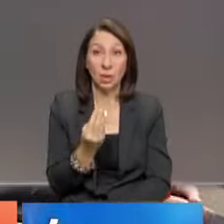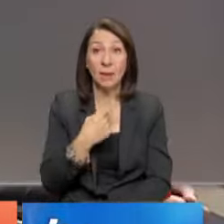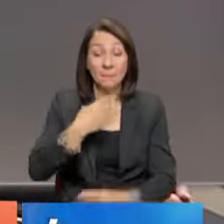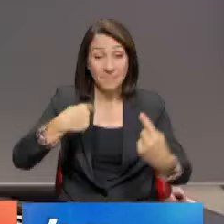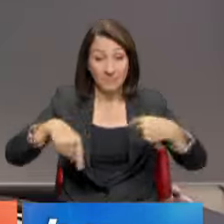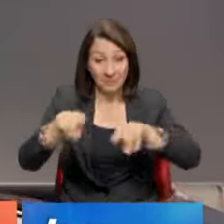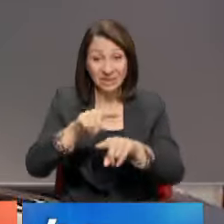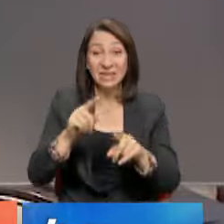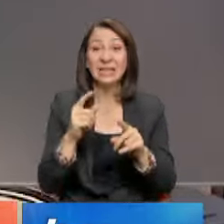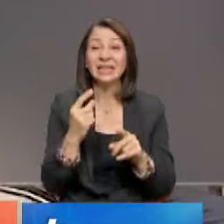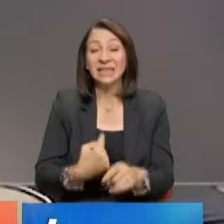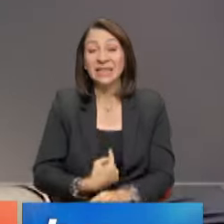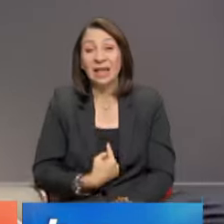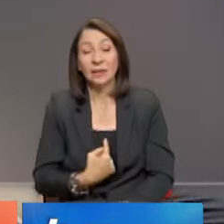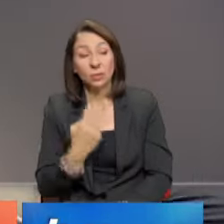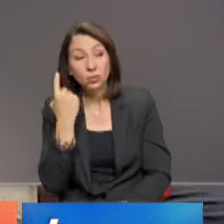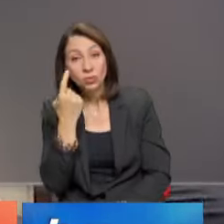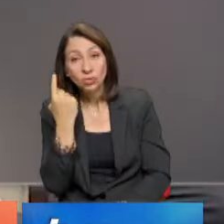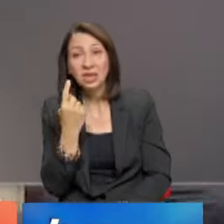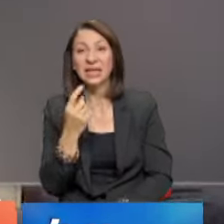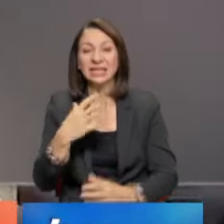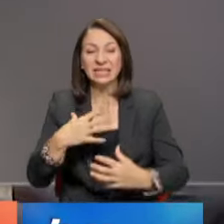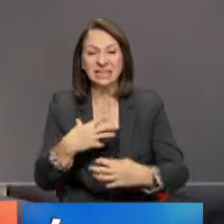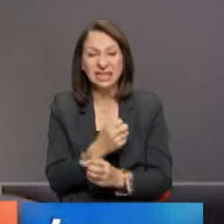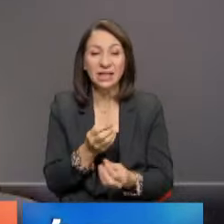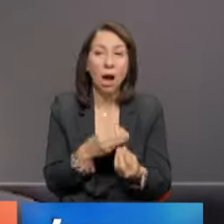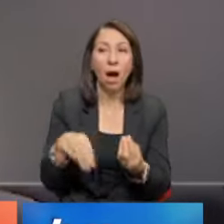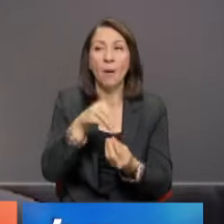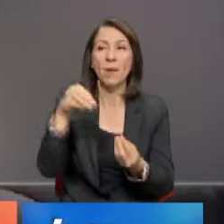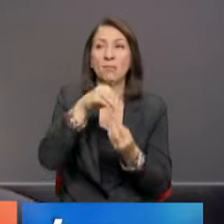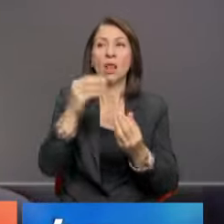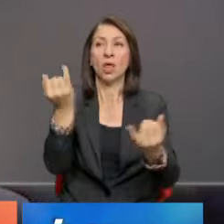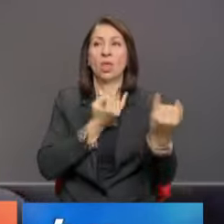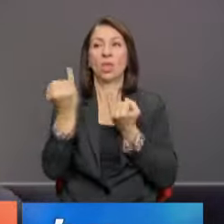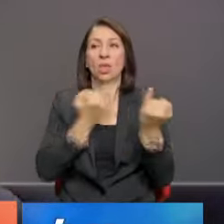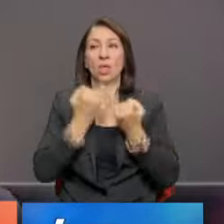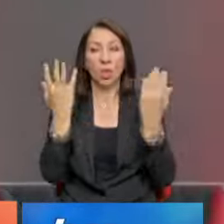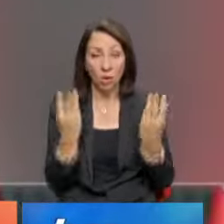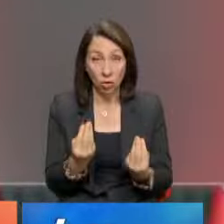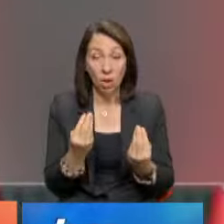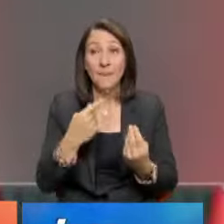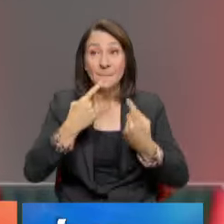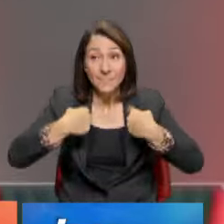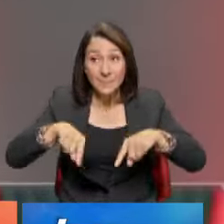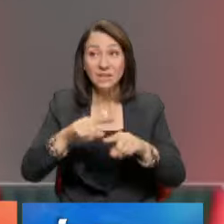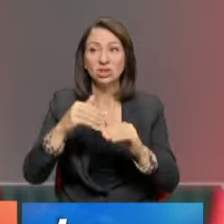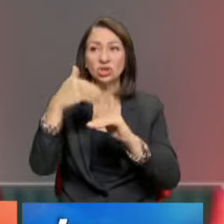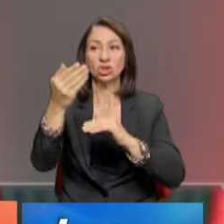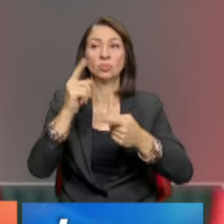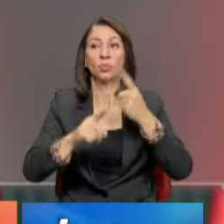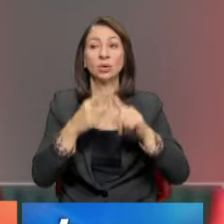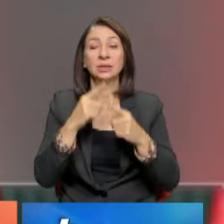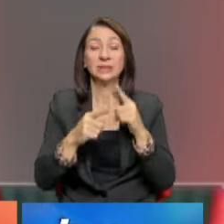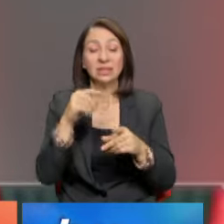Bizi niyet okuyuculuğuyla, krizi abartmakla itham edenler oldu. Bizi dış